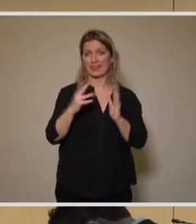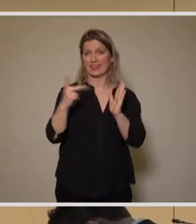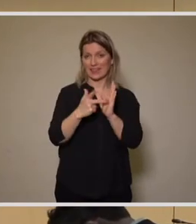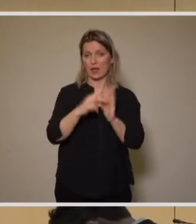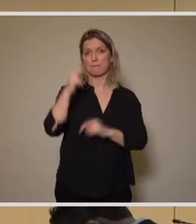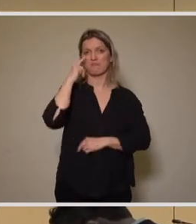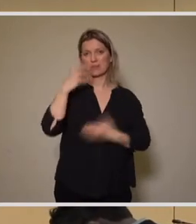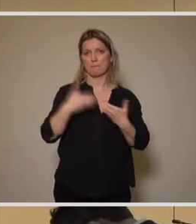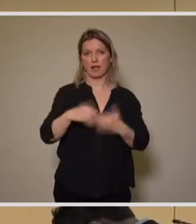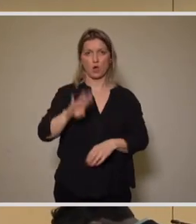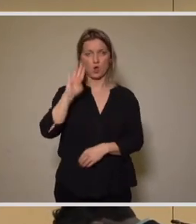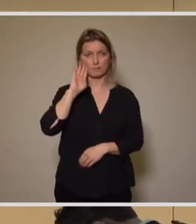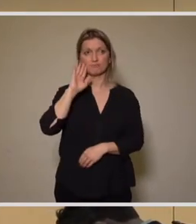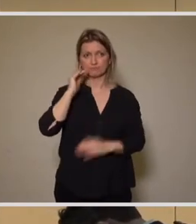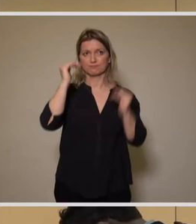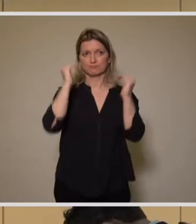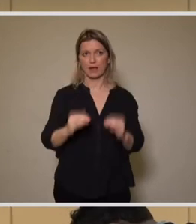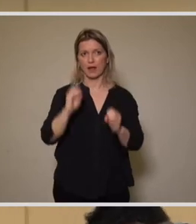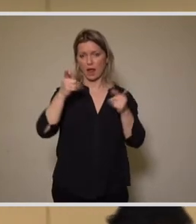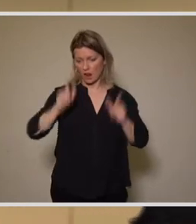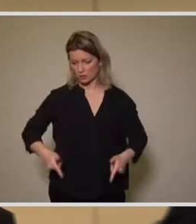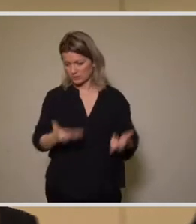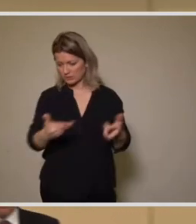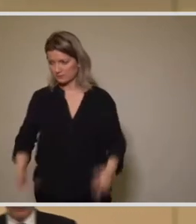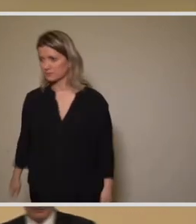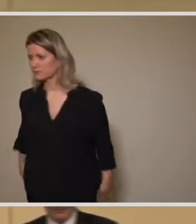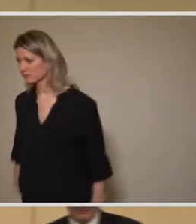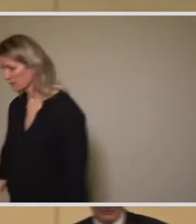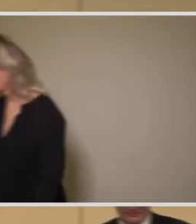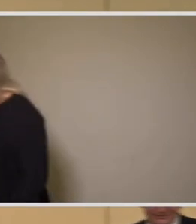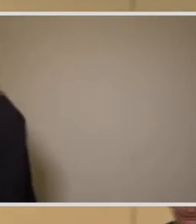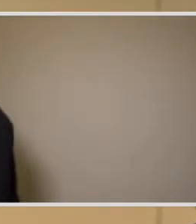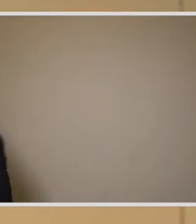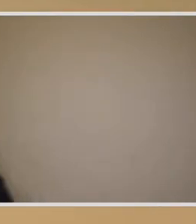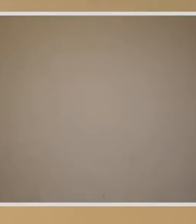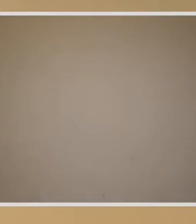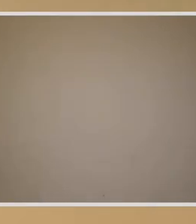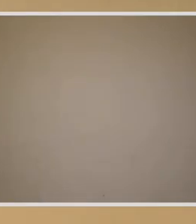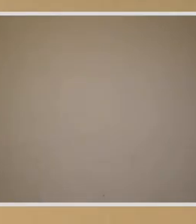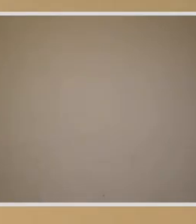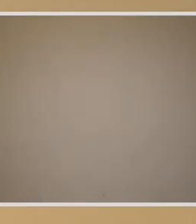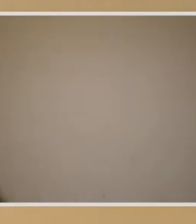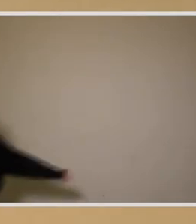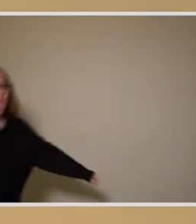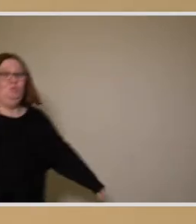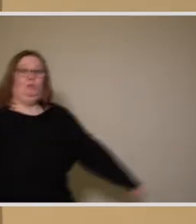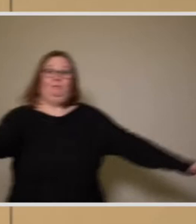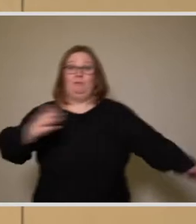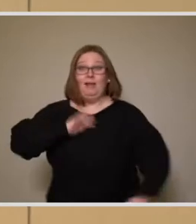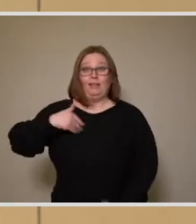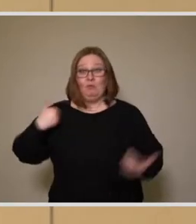Becker aufrufen. So machen wir es. Bitte sehr, Frau Barkow, Sie haben das Wort. So machen wir es. Sehr geehrter Herr Erster Bürgermeister, meine Damen und